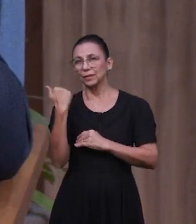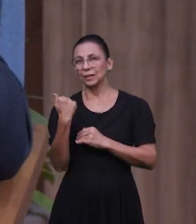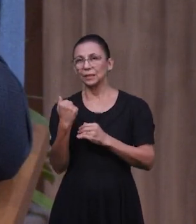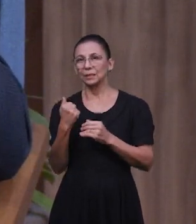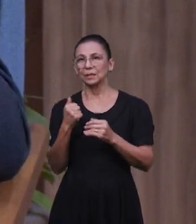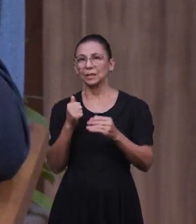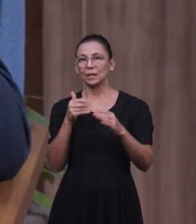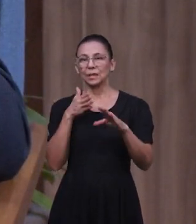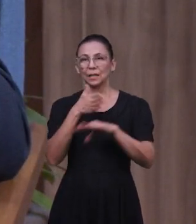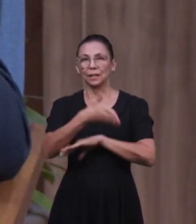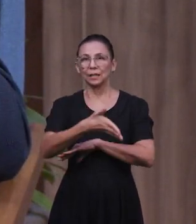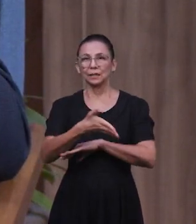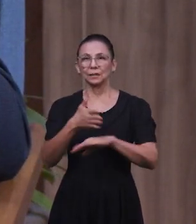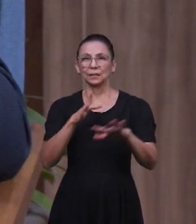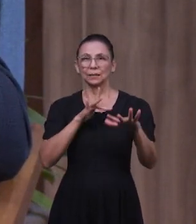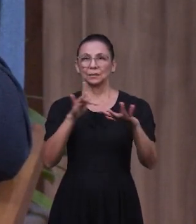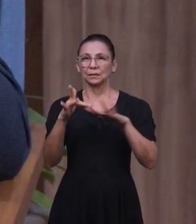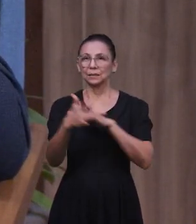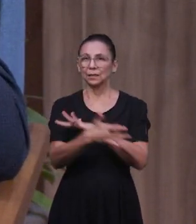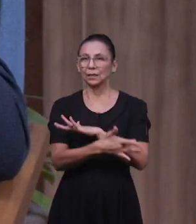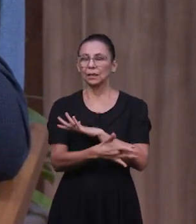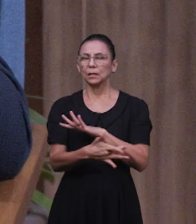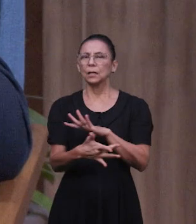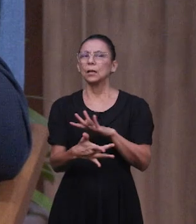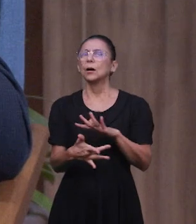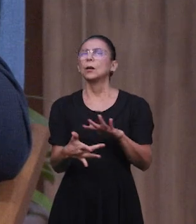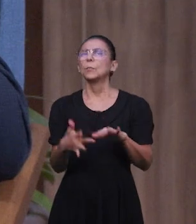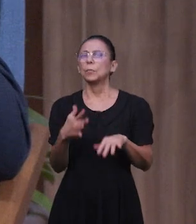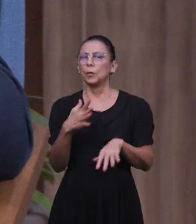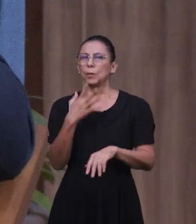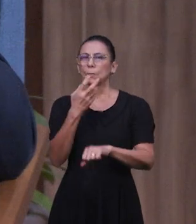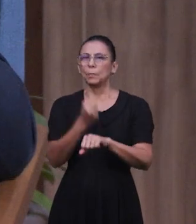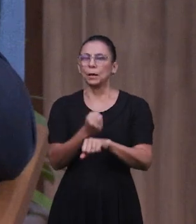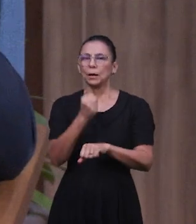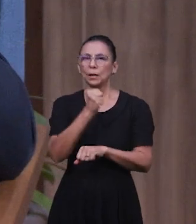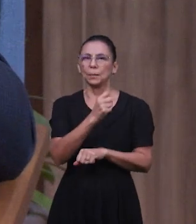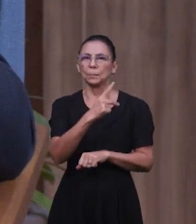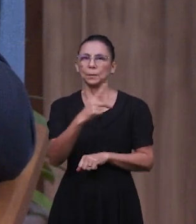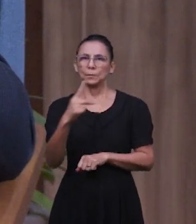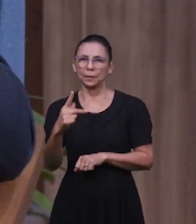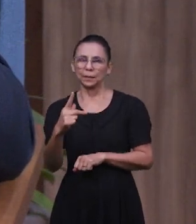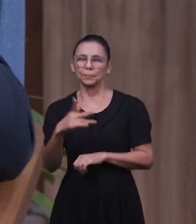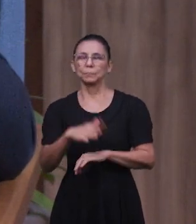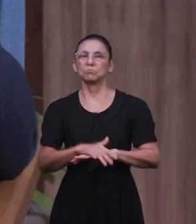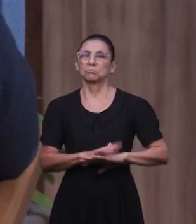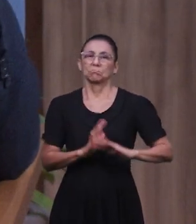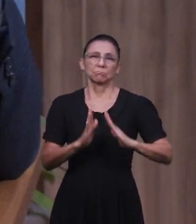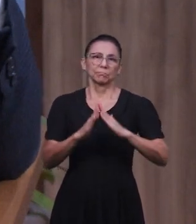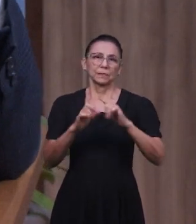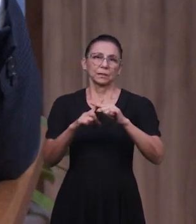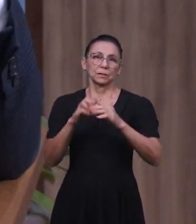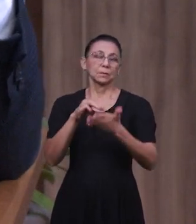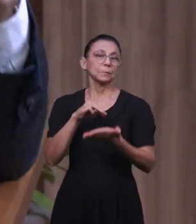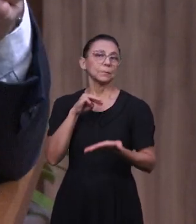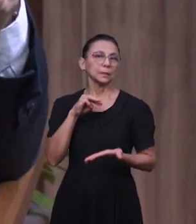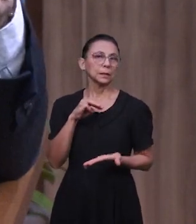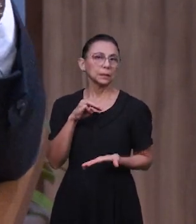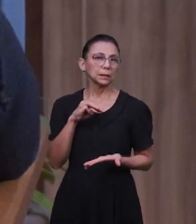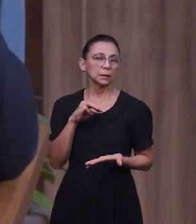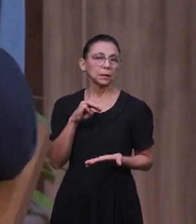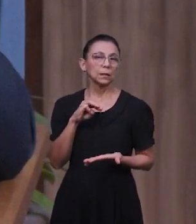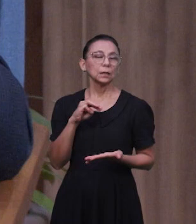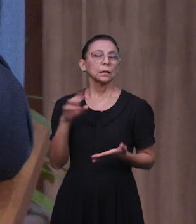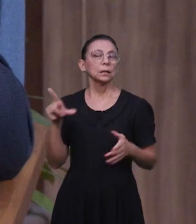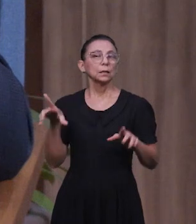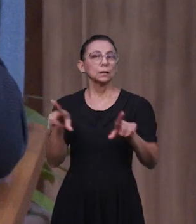pouvez accéder à nos réseaux sociaux. Vous pouvez aussi télécharger gratuitement les applications, c'est bien de l'Église chrétienne